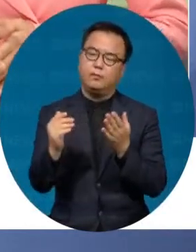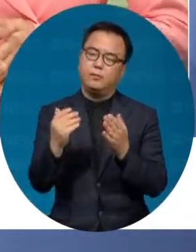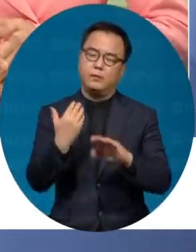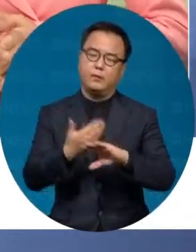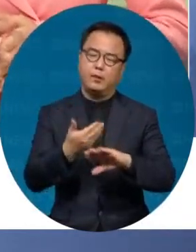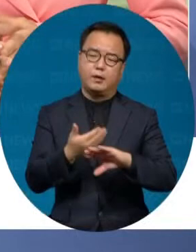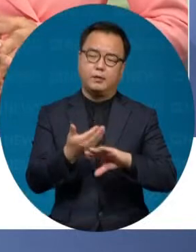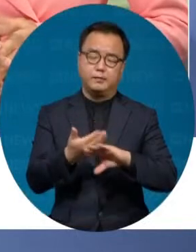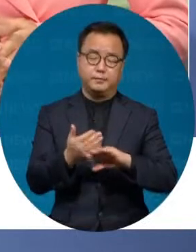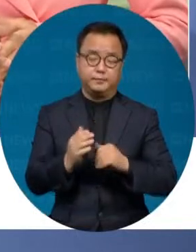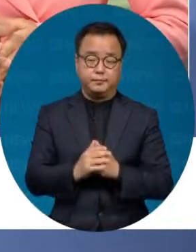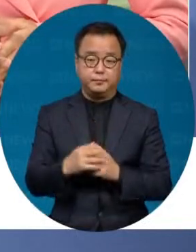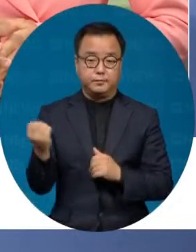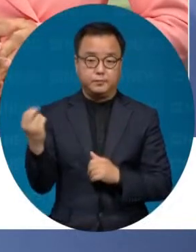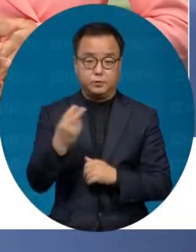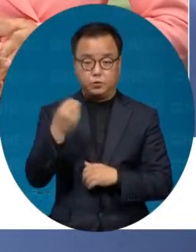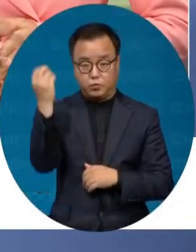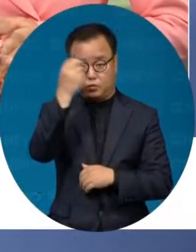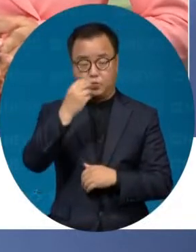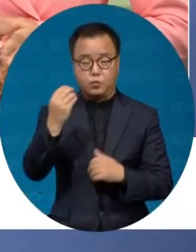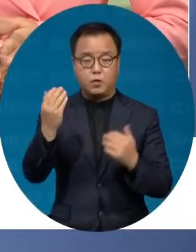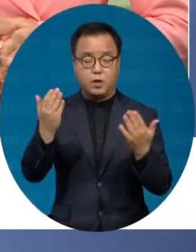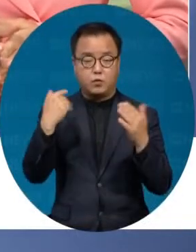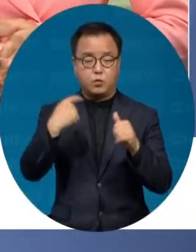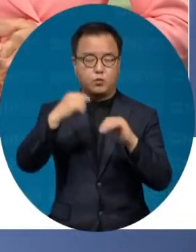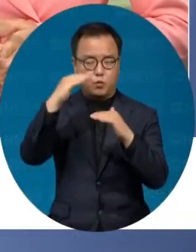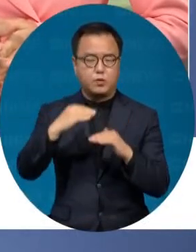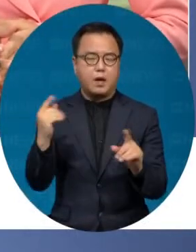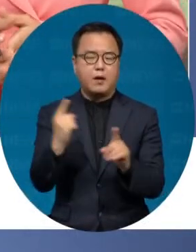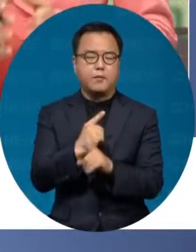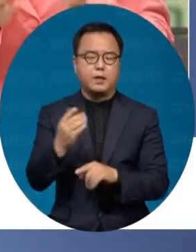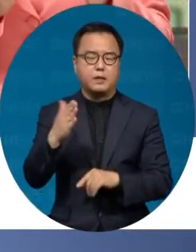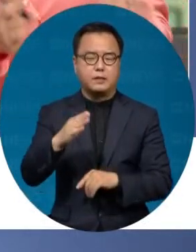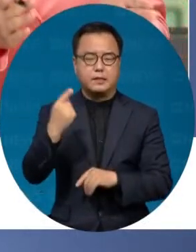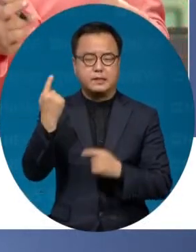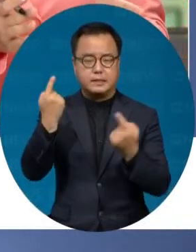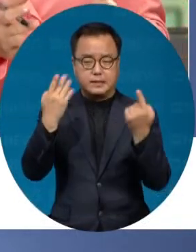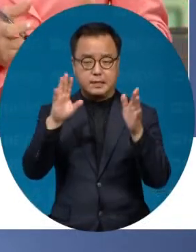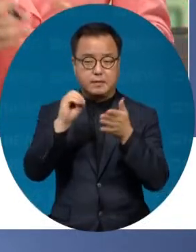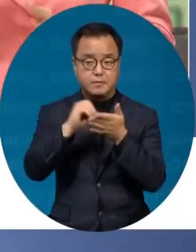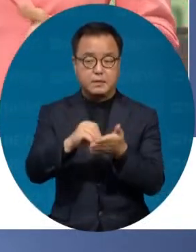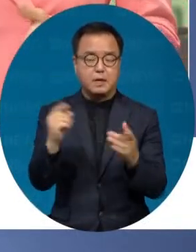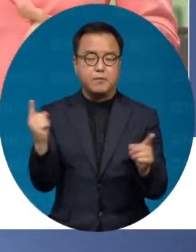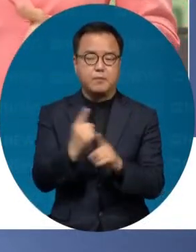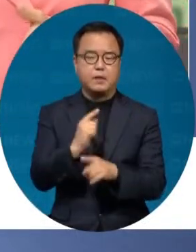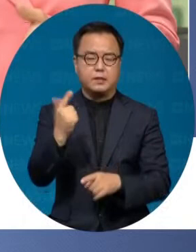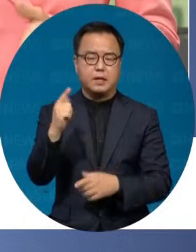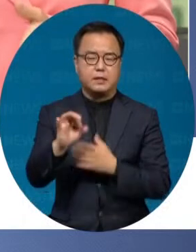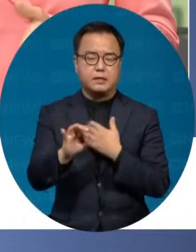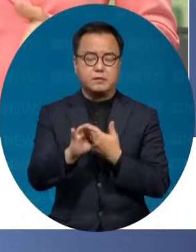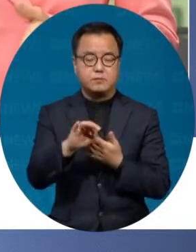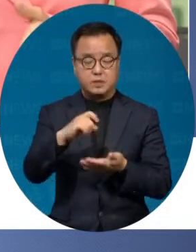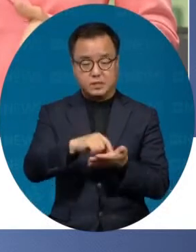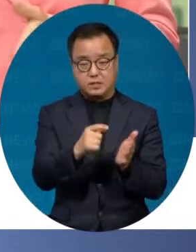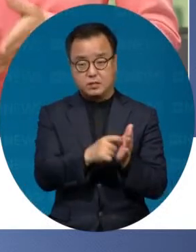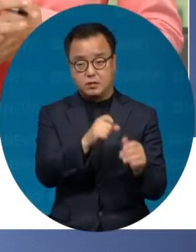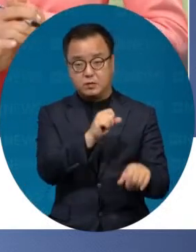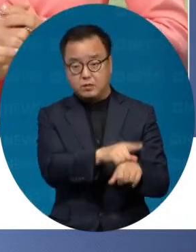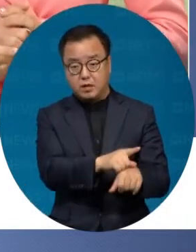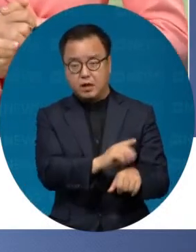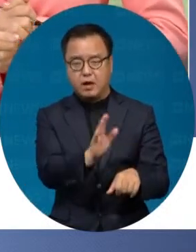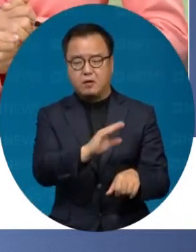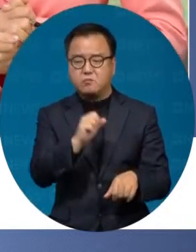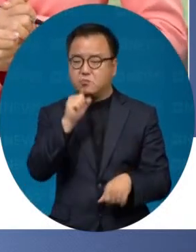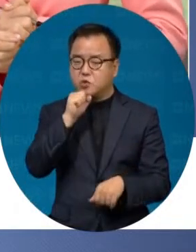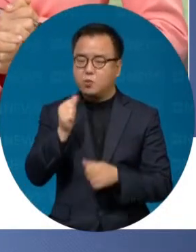또 이제 고등학교 교육과정 2 바뀌었다고 해도 대입제도 바뀌지 않으면 적성 보다는 성적이 잘 나온 과목을 선택할 확률이